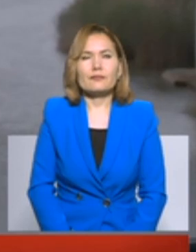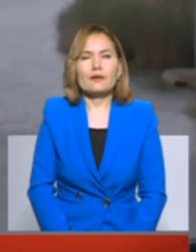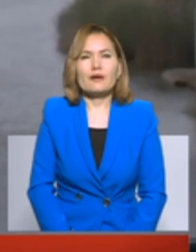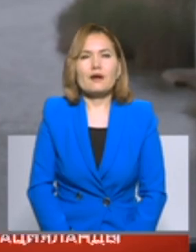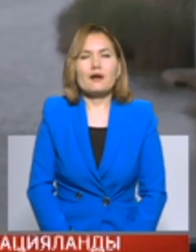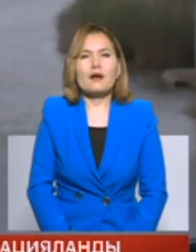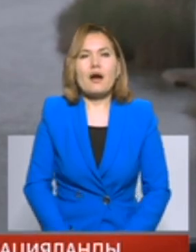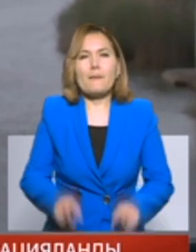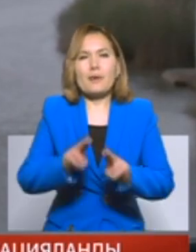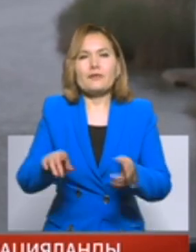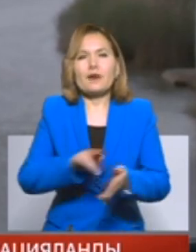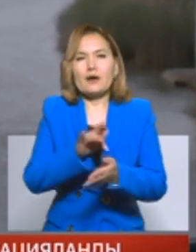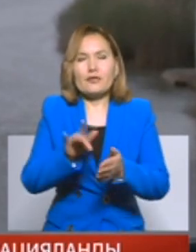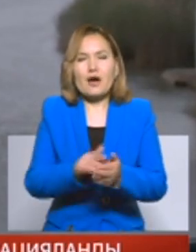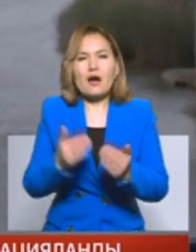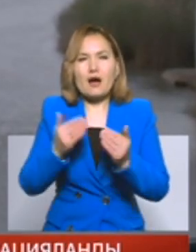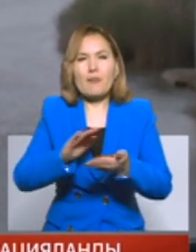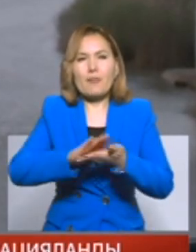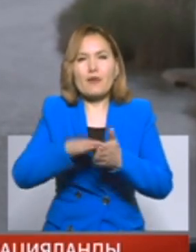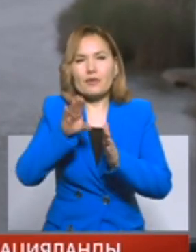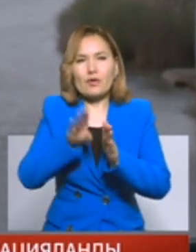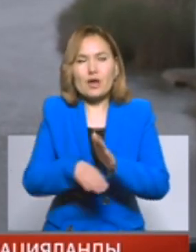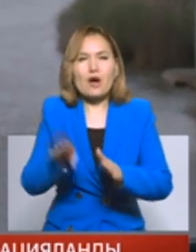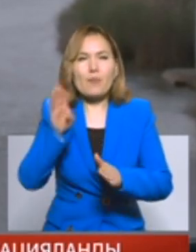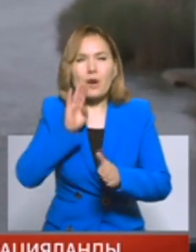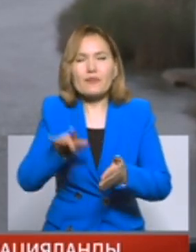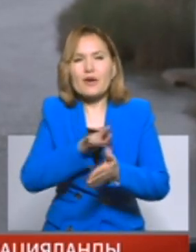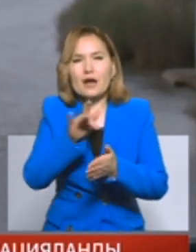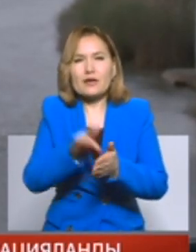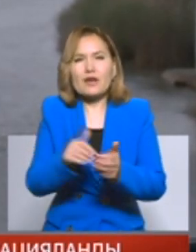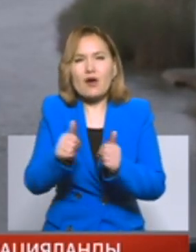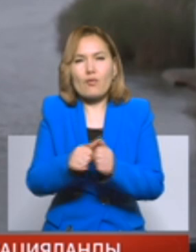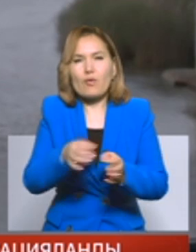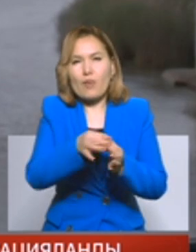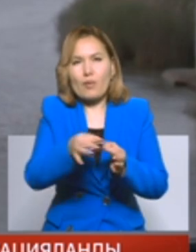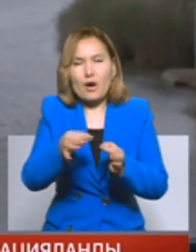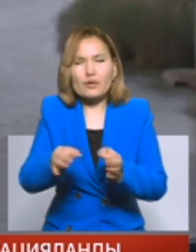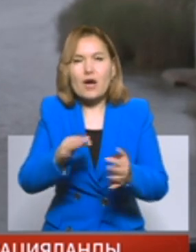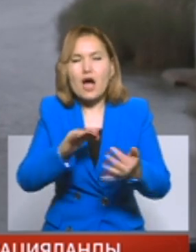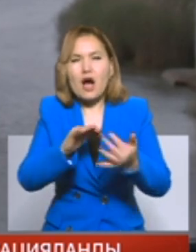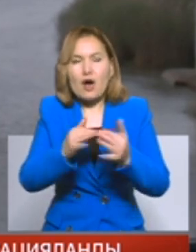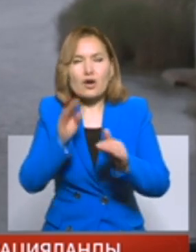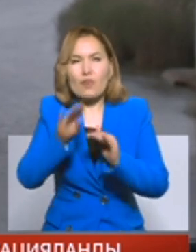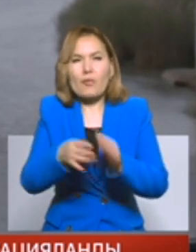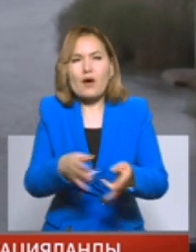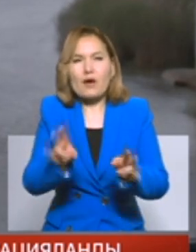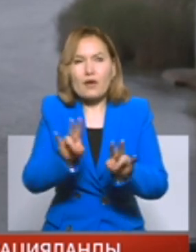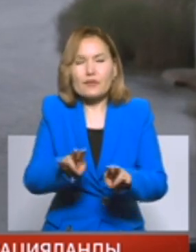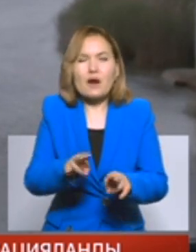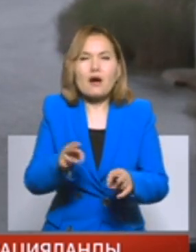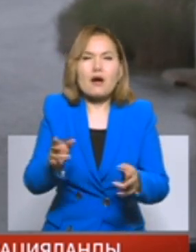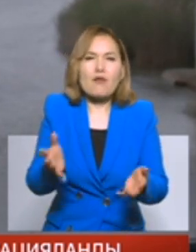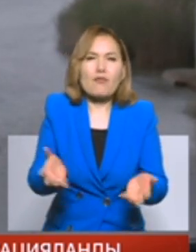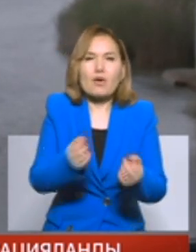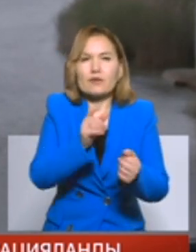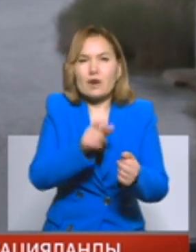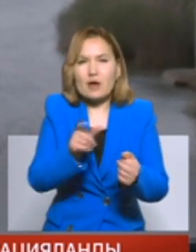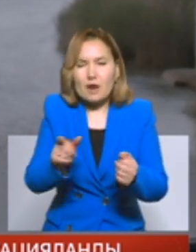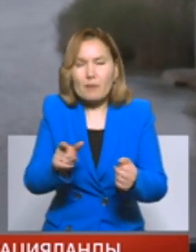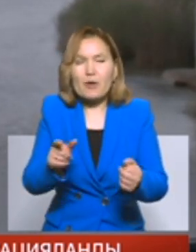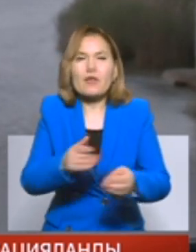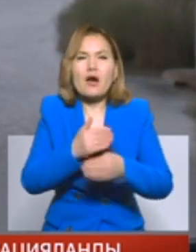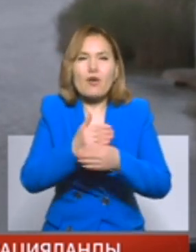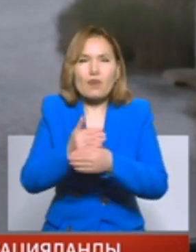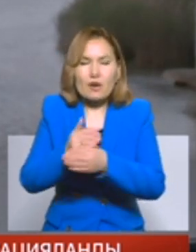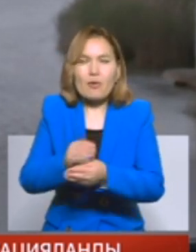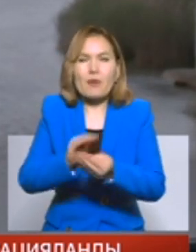жаңа айтқанымыздай, Петропавлда қазір жағдай күрделі, су қаланың іргесіне жетті. Тұрғындардың амандығы үшін құтқарушылар күн-түн демей тынымсыз жұмыс